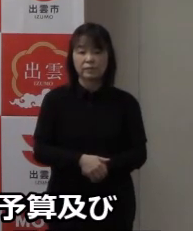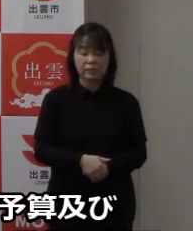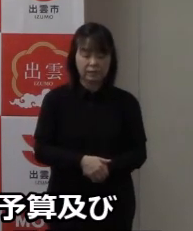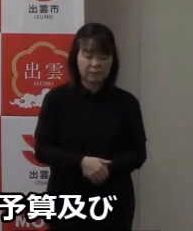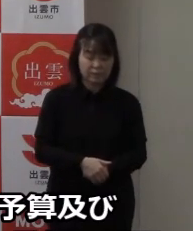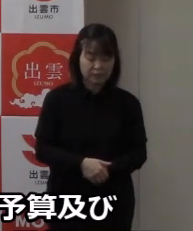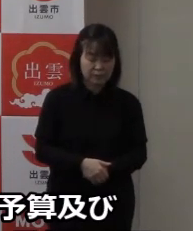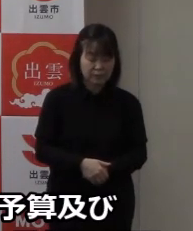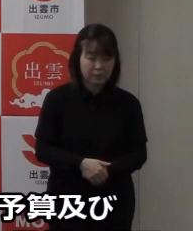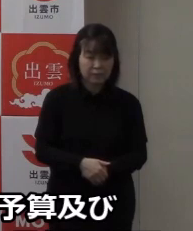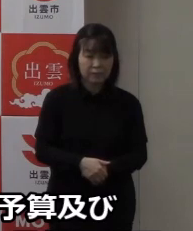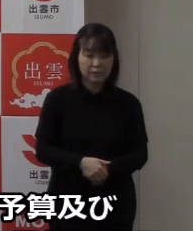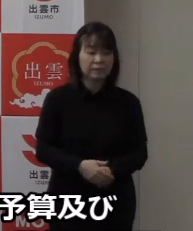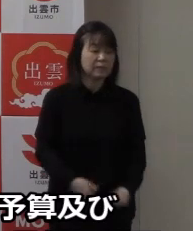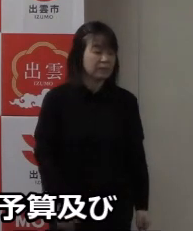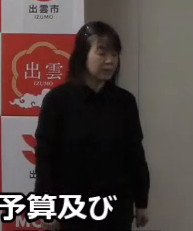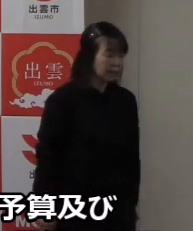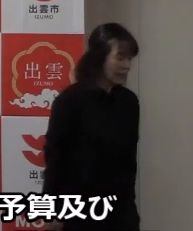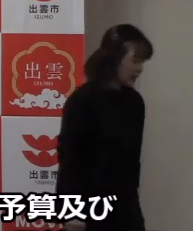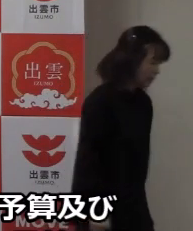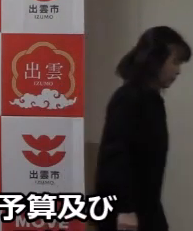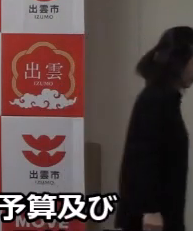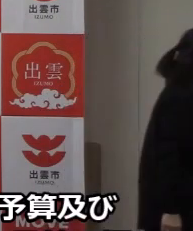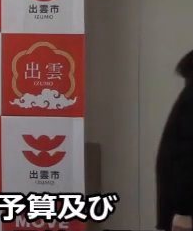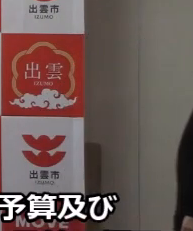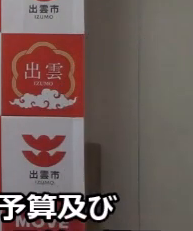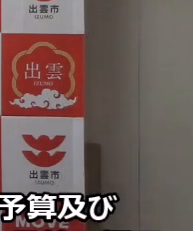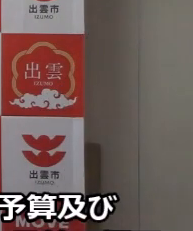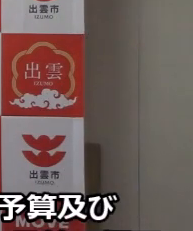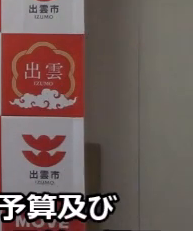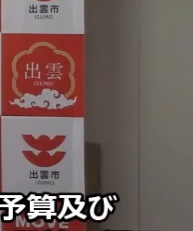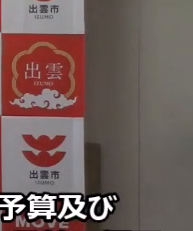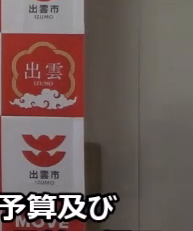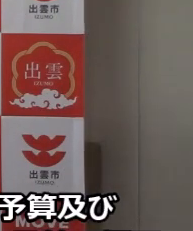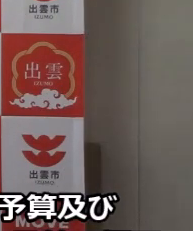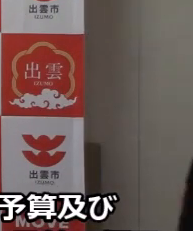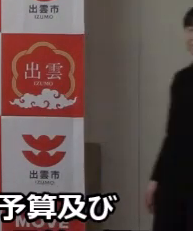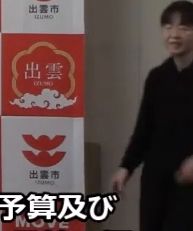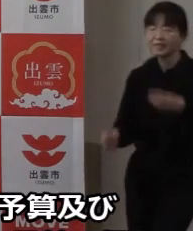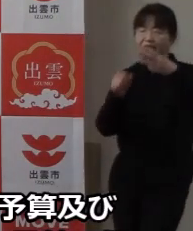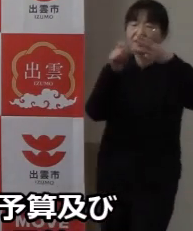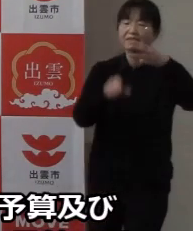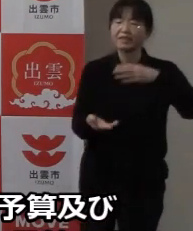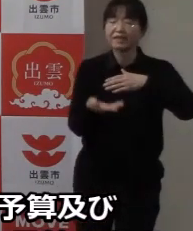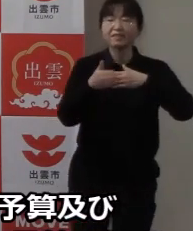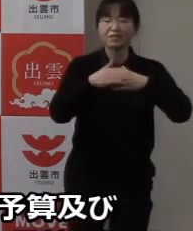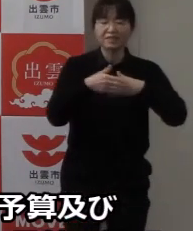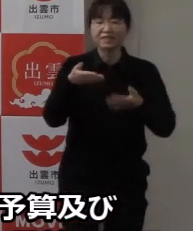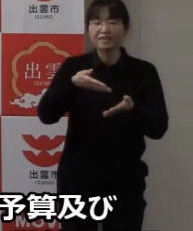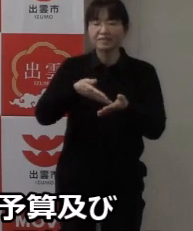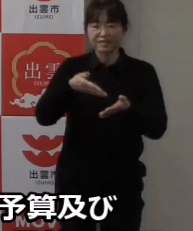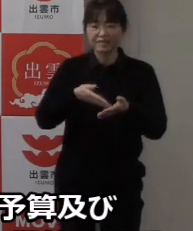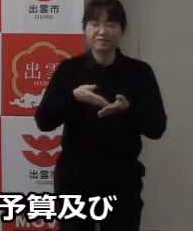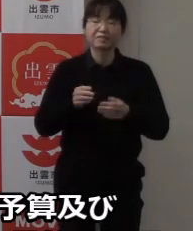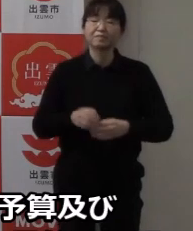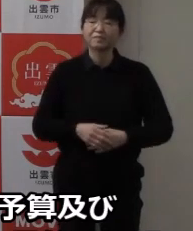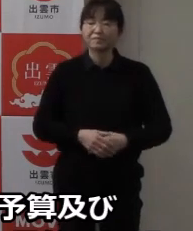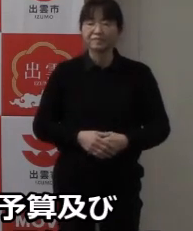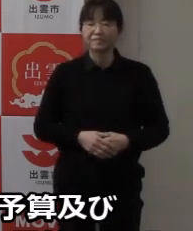次にですね、3月補正について説明をさせていただきたいと思います。今回の補正は